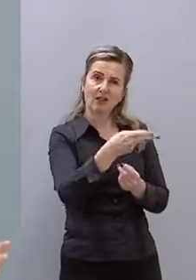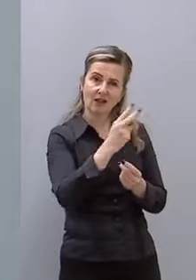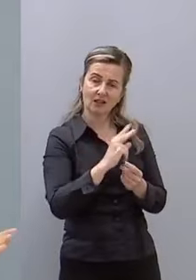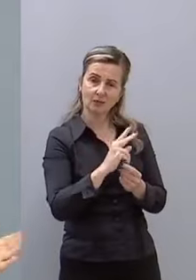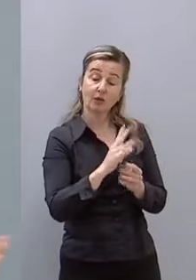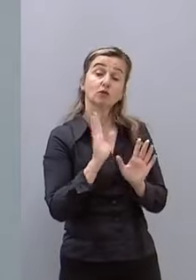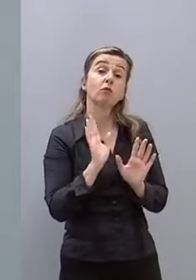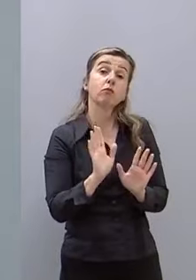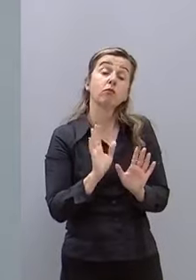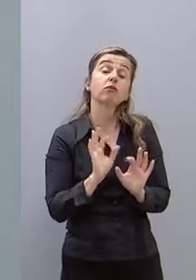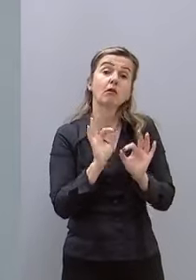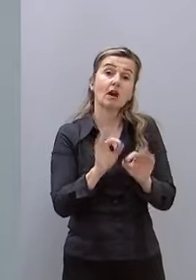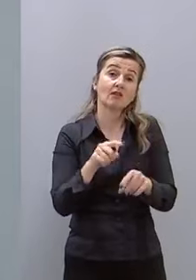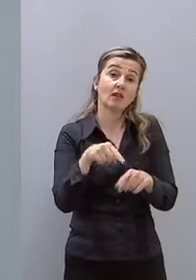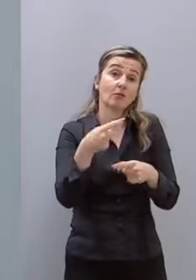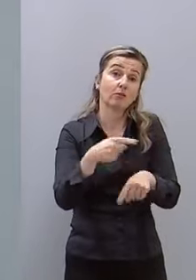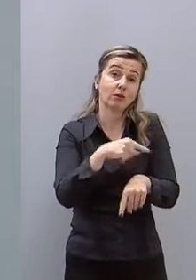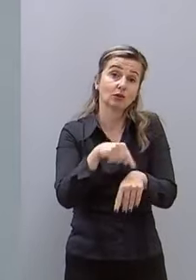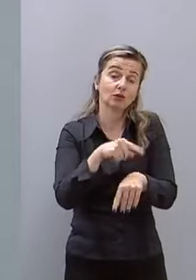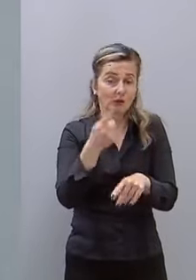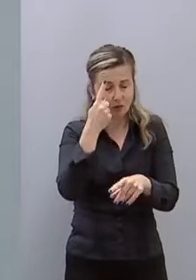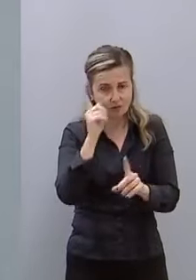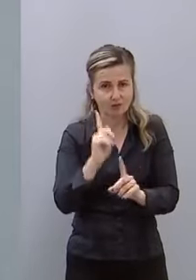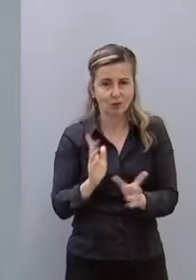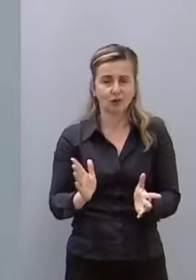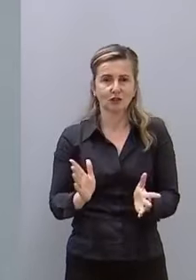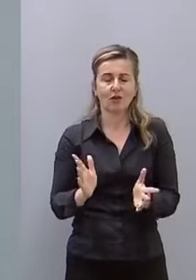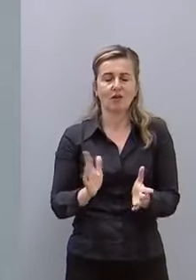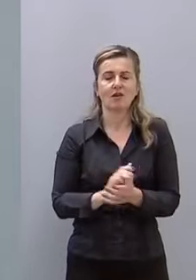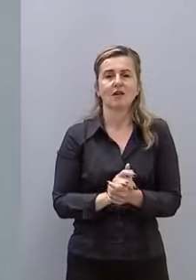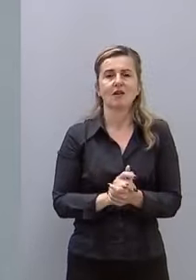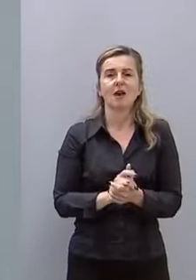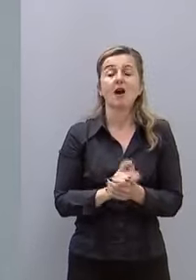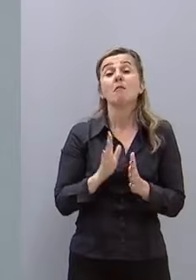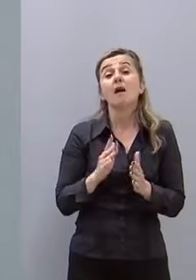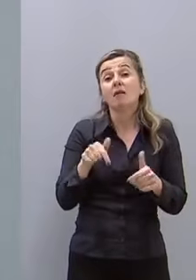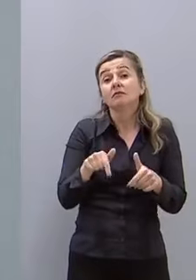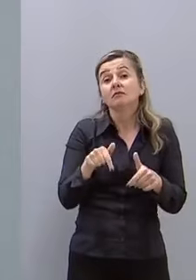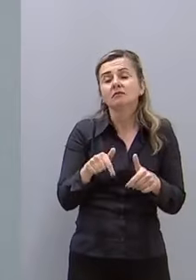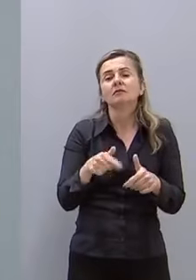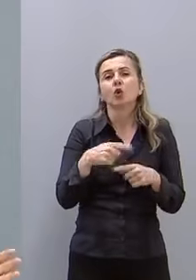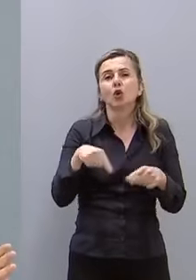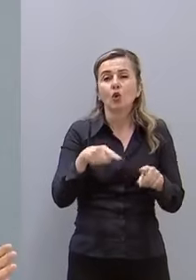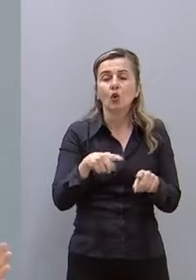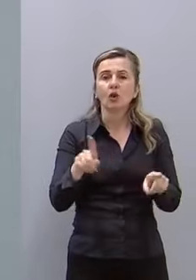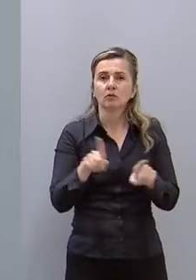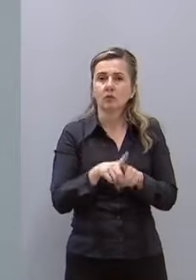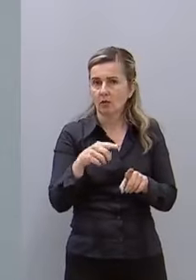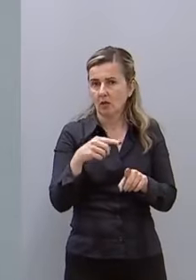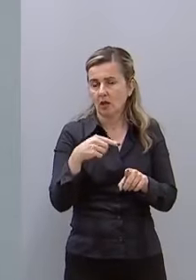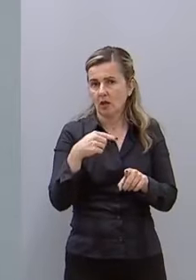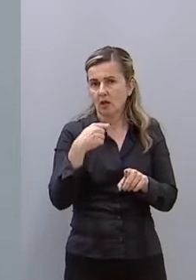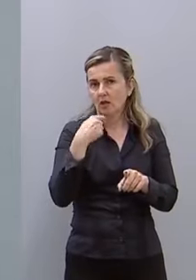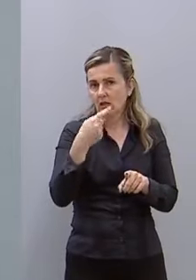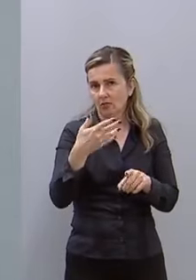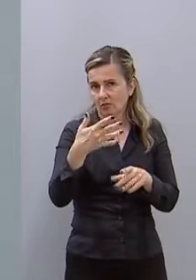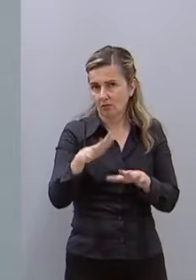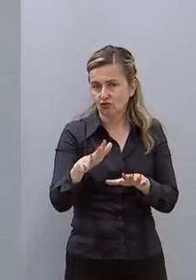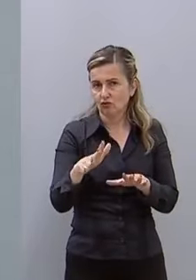essere che ci siano nelle prossime ore questo non lo non lo sappiamo nel frattempo noi come avevamo già annunciato